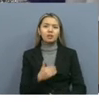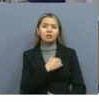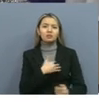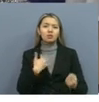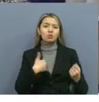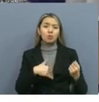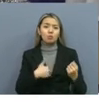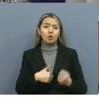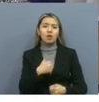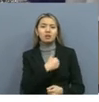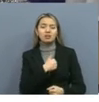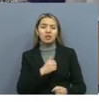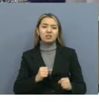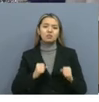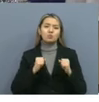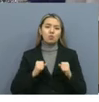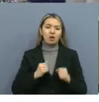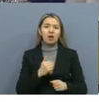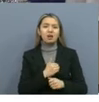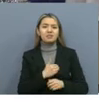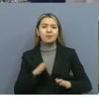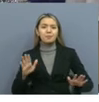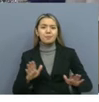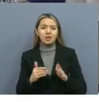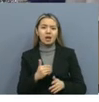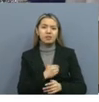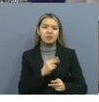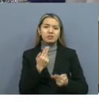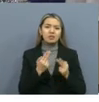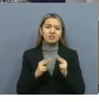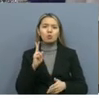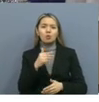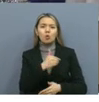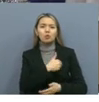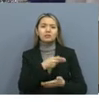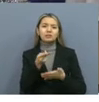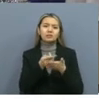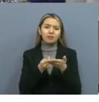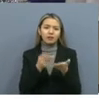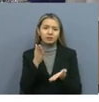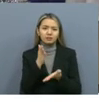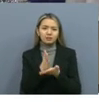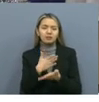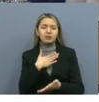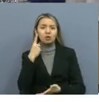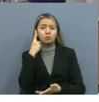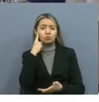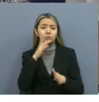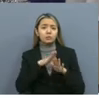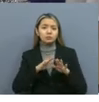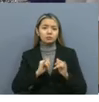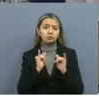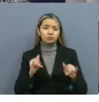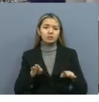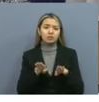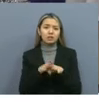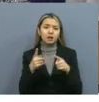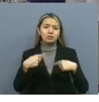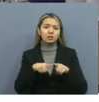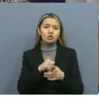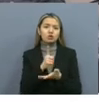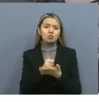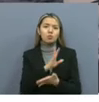барып спортына барады, вокалына барады, биіне барады, сурет үйірмесіне барады. Мысалы, балалар, мен ойлаймын, балалардың дамуына мұндай үйірмелер көп болу